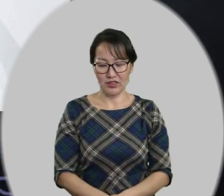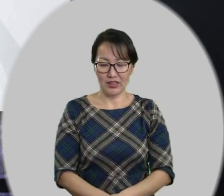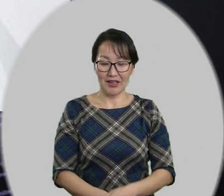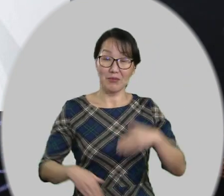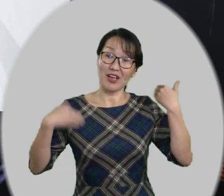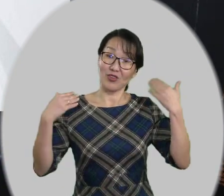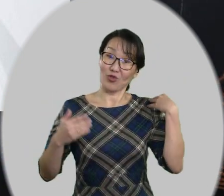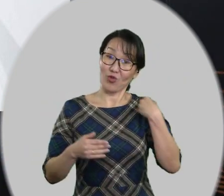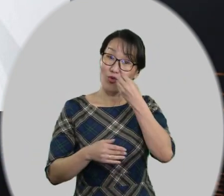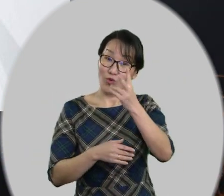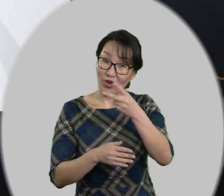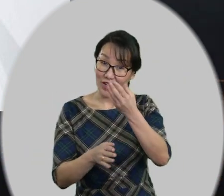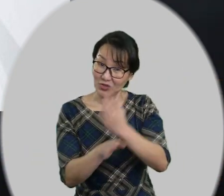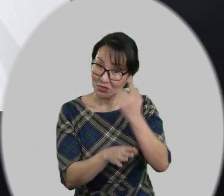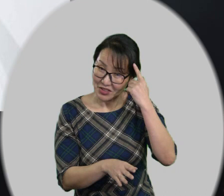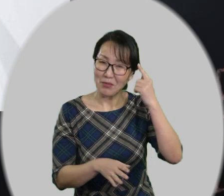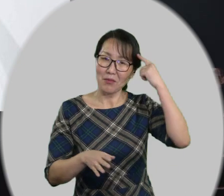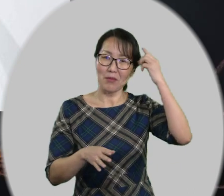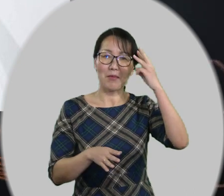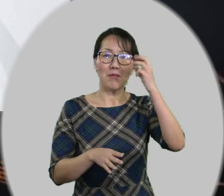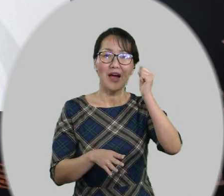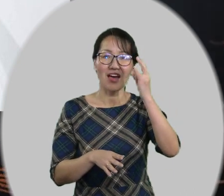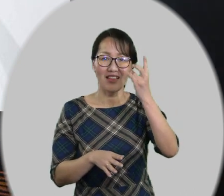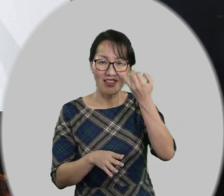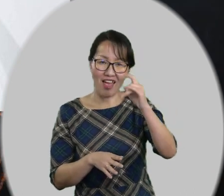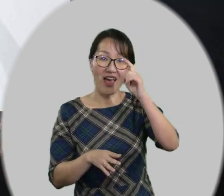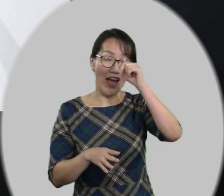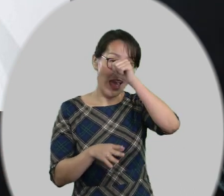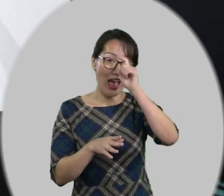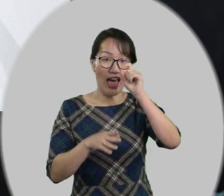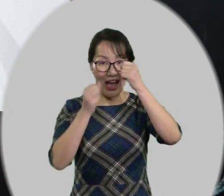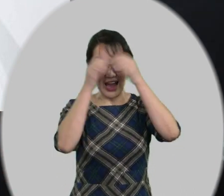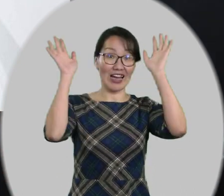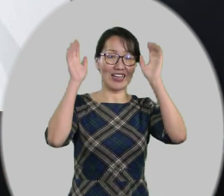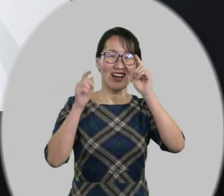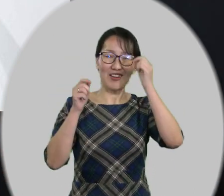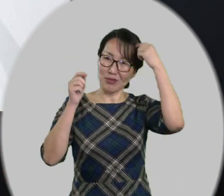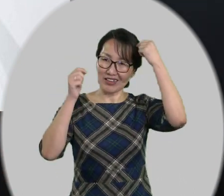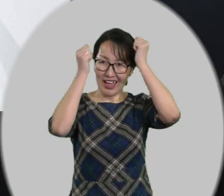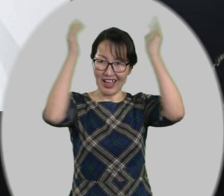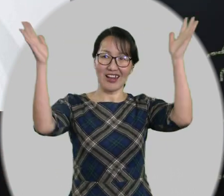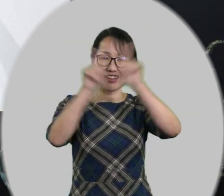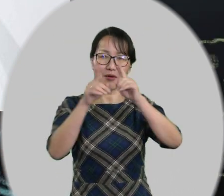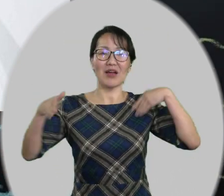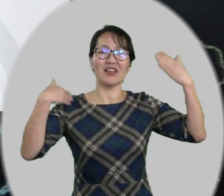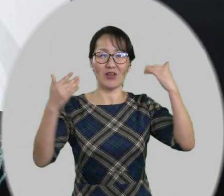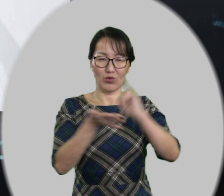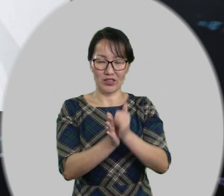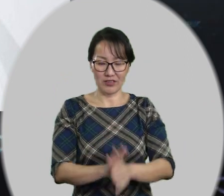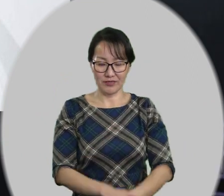байх нь. За, баярлахыг төрөн багш нь магна хаграх, магна тэнийх гэж хэлсэн бол бас мөн магна хаграх гэж бас хэлж болдог байх